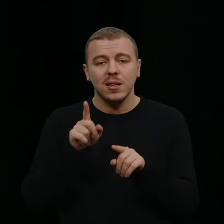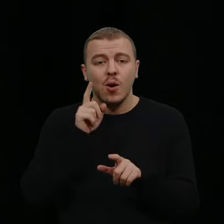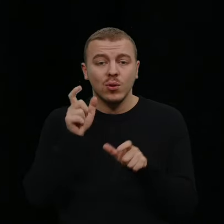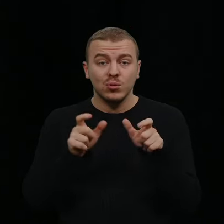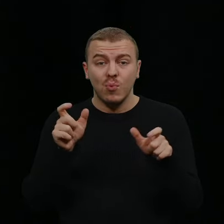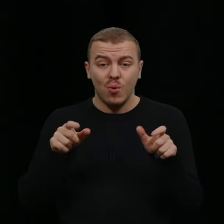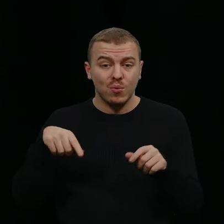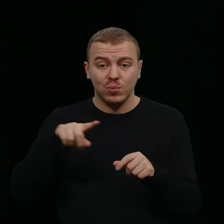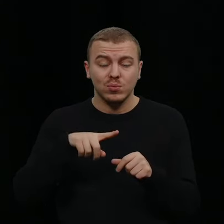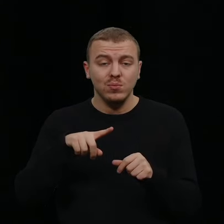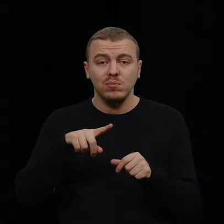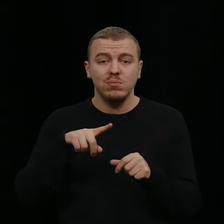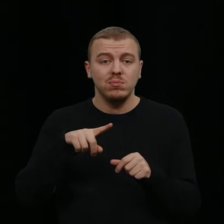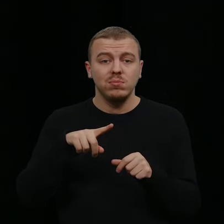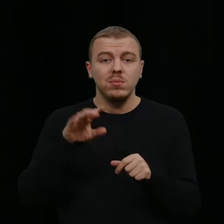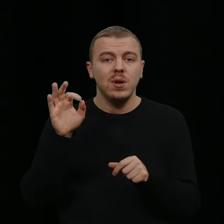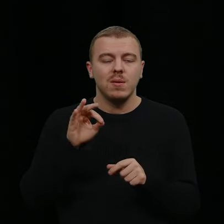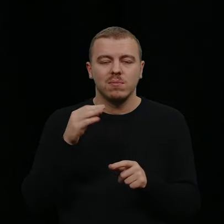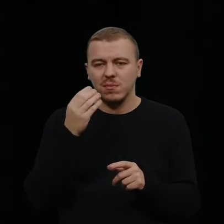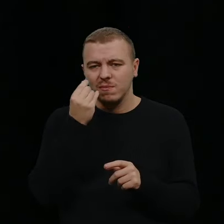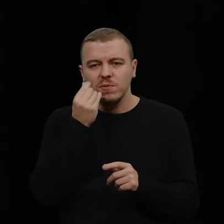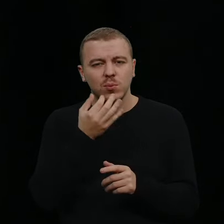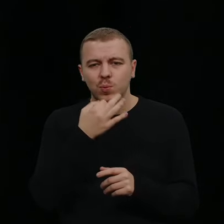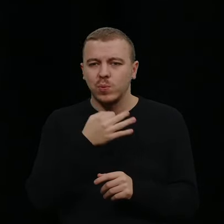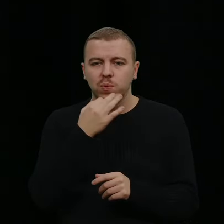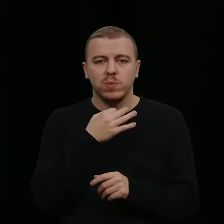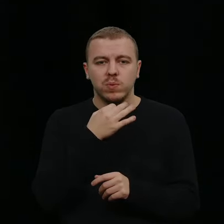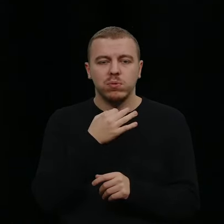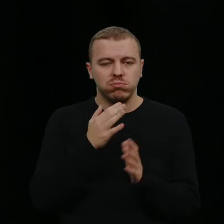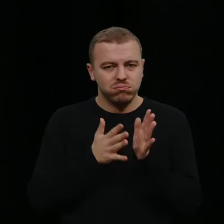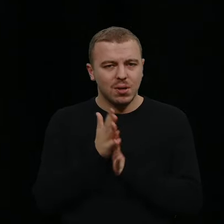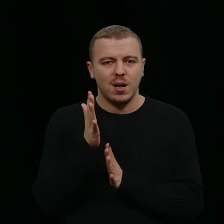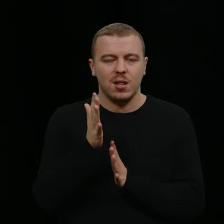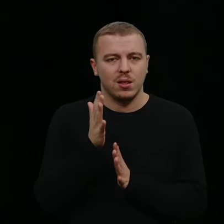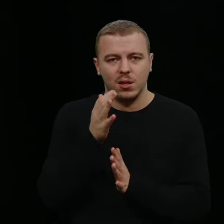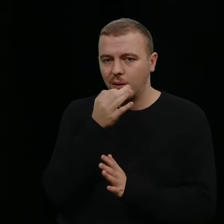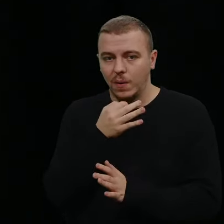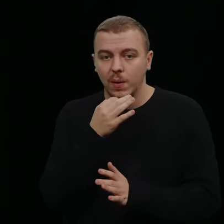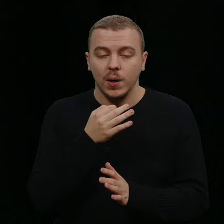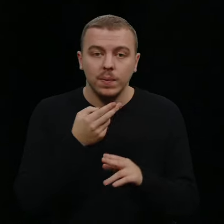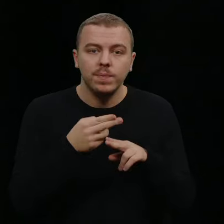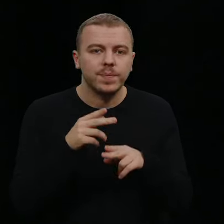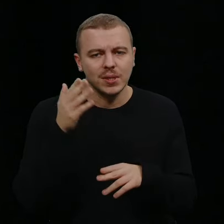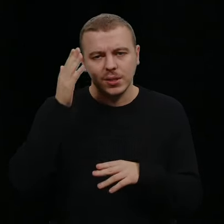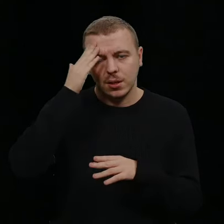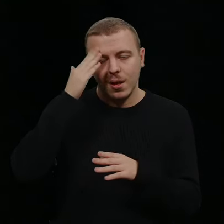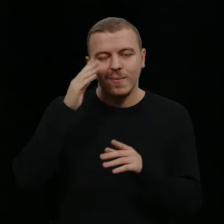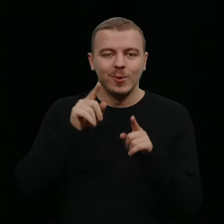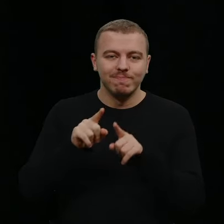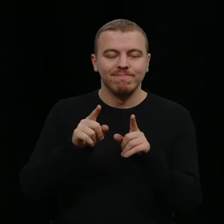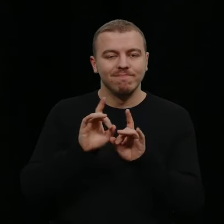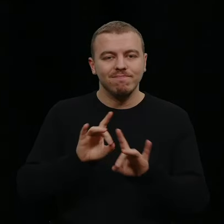žmogus dažnai dar nėra subrendęs tiek, kad būtų galima vien sąmoningai paveikti